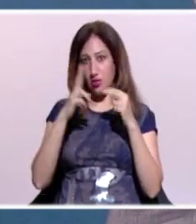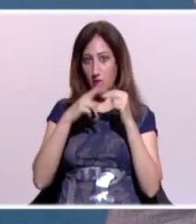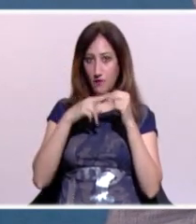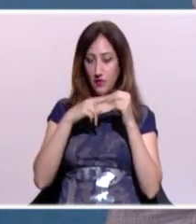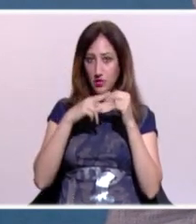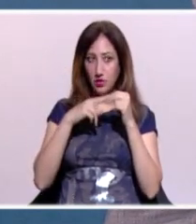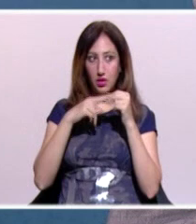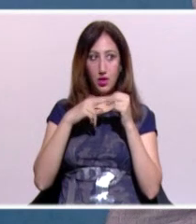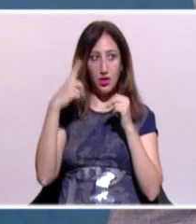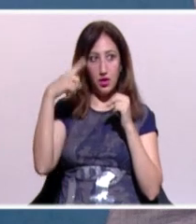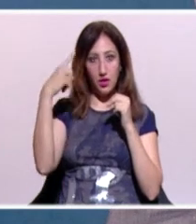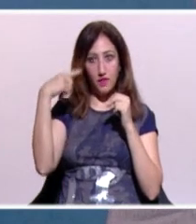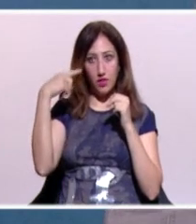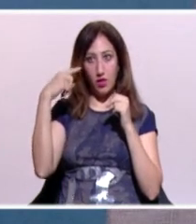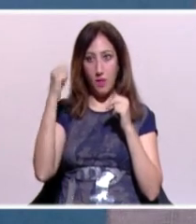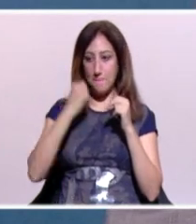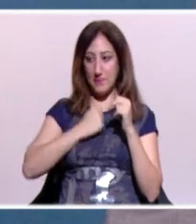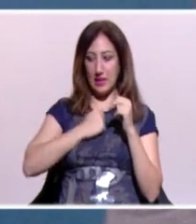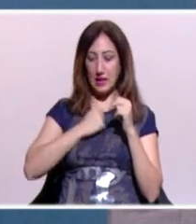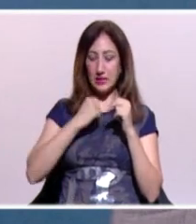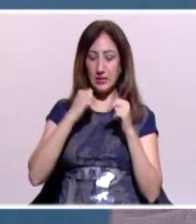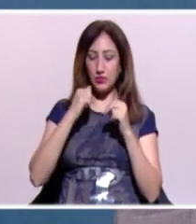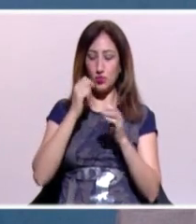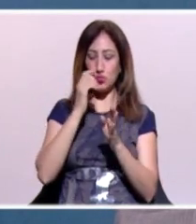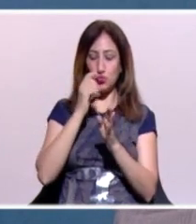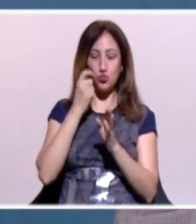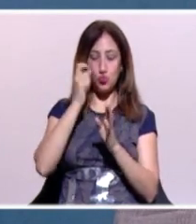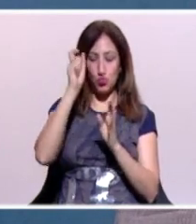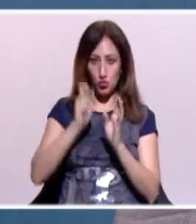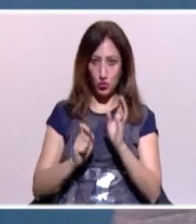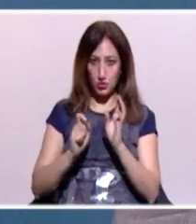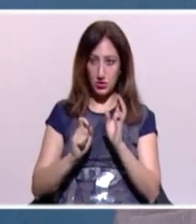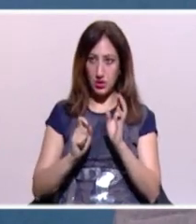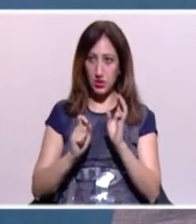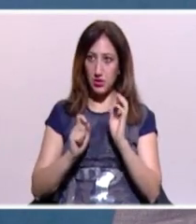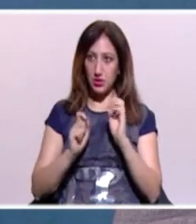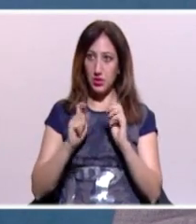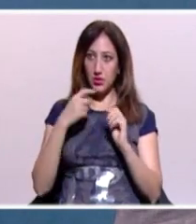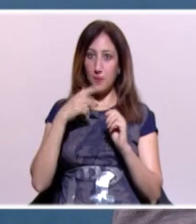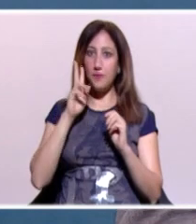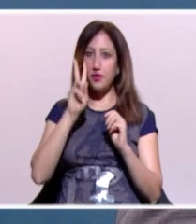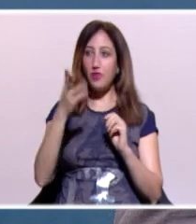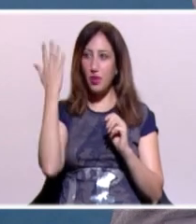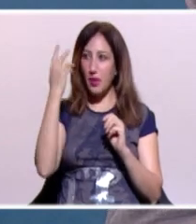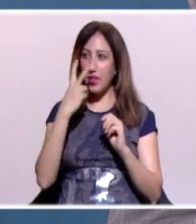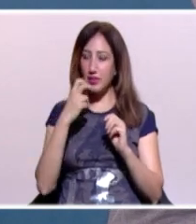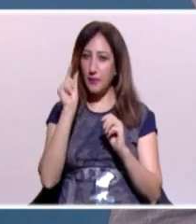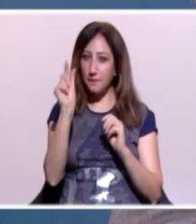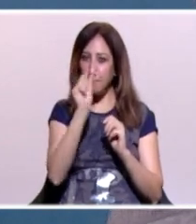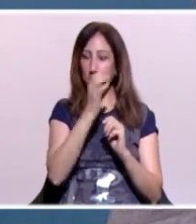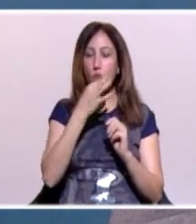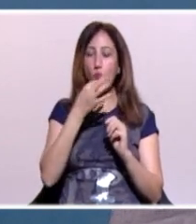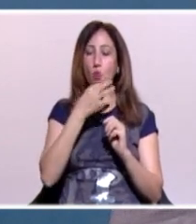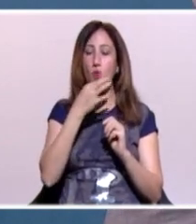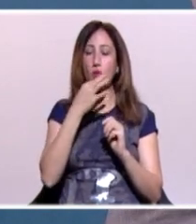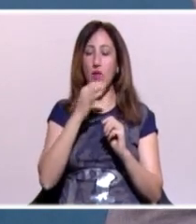جدا من أفكار رمزي، والماتيريال كتير اللي انا اتفرجت عليه، مع انه يعني كل الماتيريال اللي انا اتفرجت عليه ما كانش كتير، كان قليل،